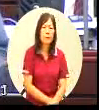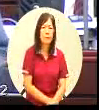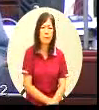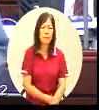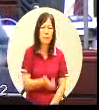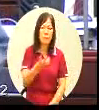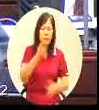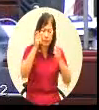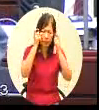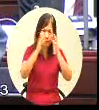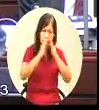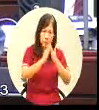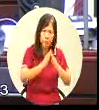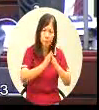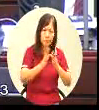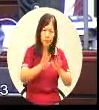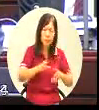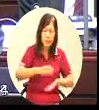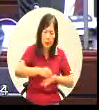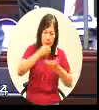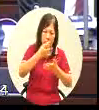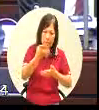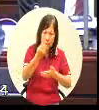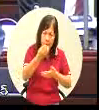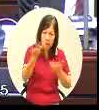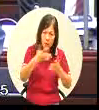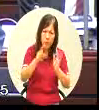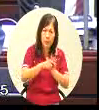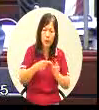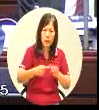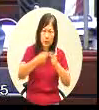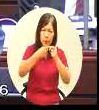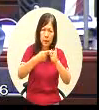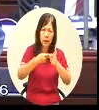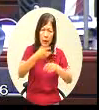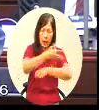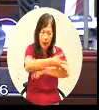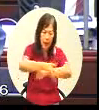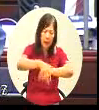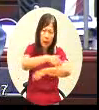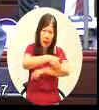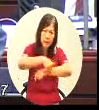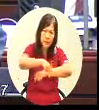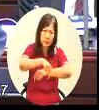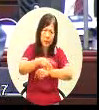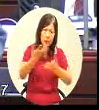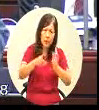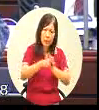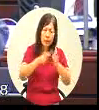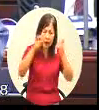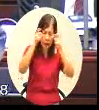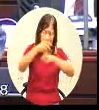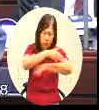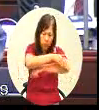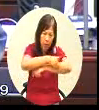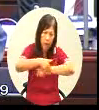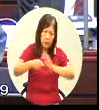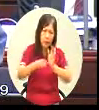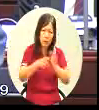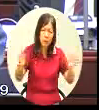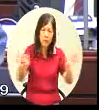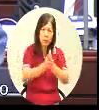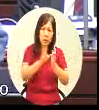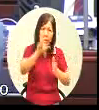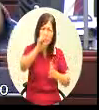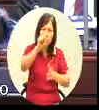高雄市你今天提的几个问题，第一个海岸线的问题，高雄市的海岸线差不多60公